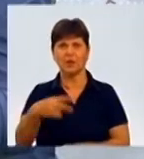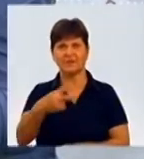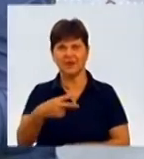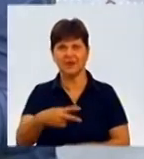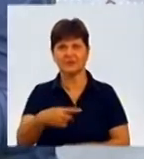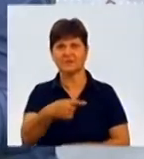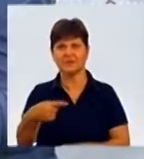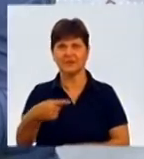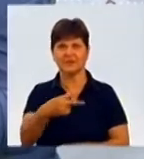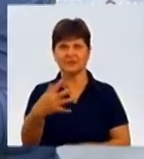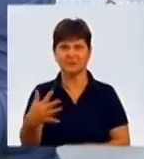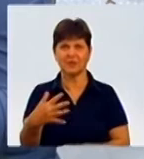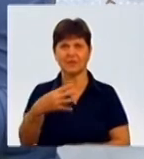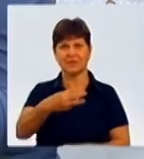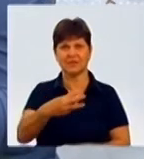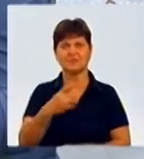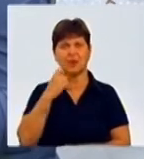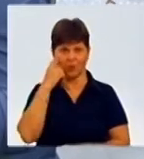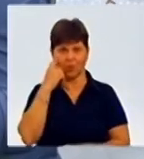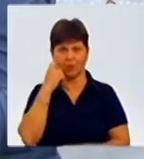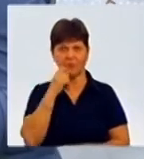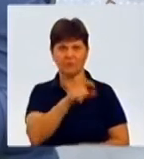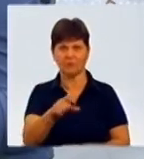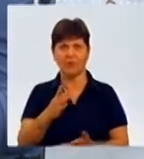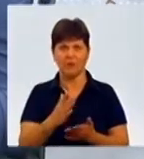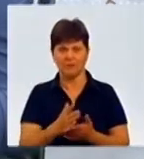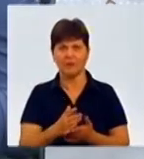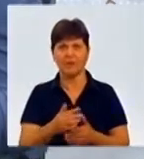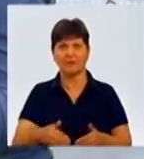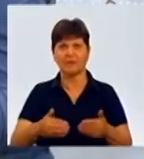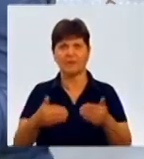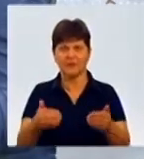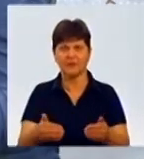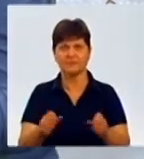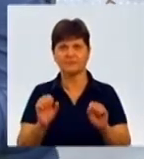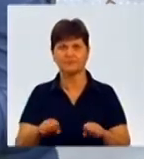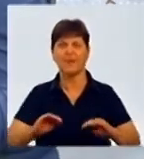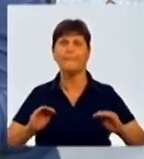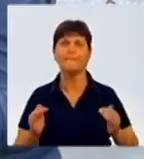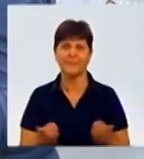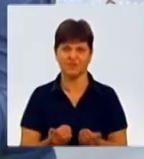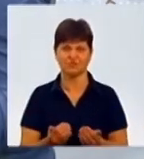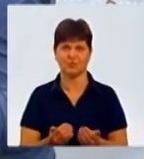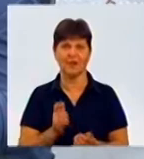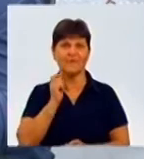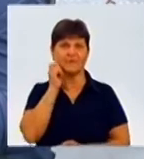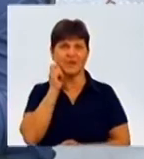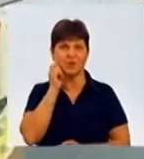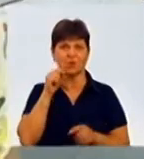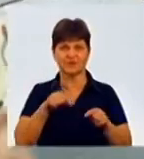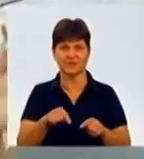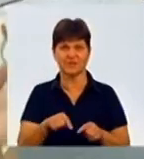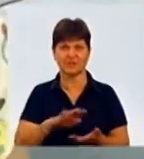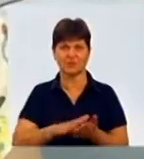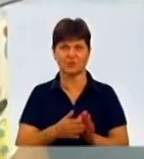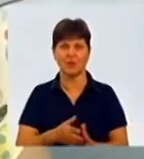25 і 30. Тобто є, да, дійсно є тенденція до зменшення віку. даній ситуації.